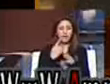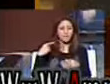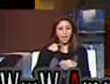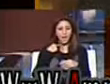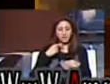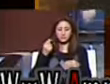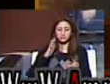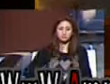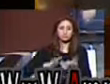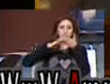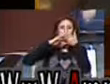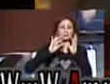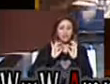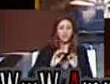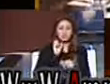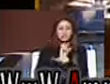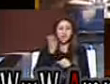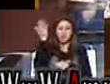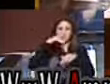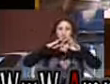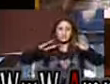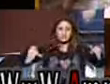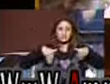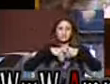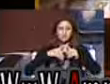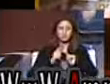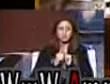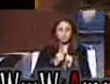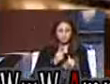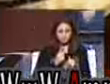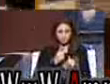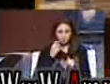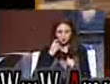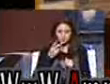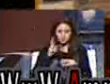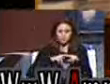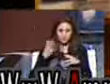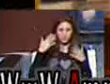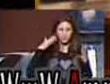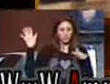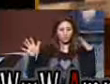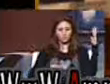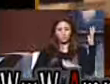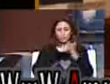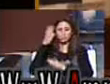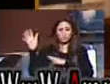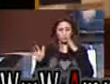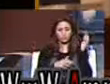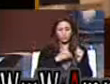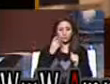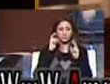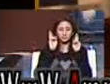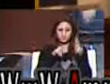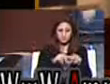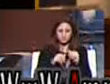الموازنة والحصول على شهادة ثقة من الصندوق للاقتصاد المصري. الرياح العاصفة تسببت في الإطاحة